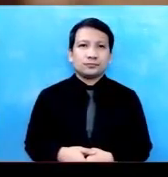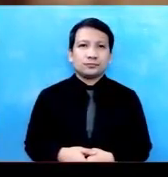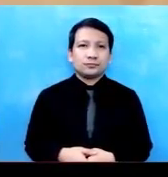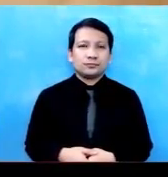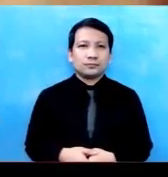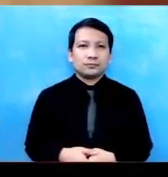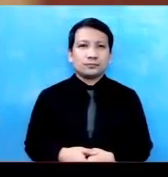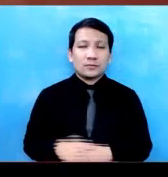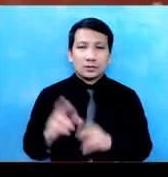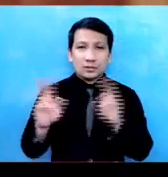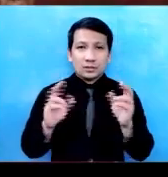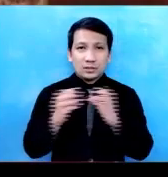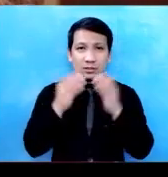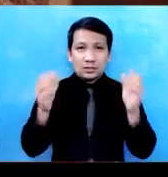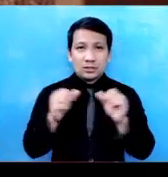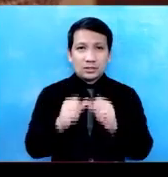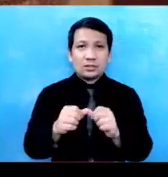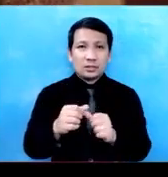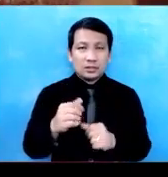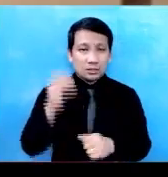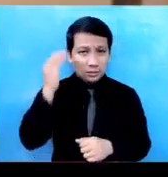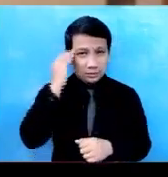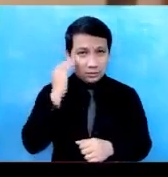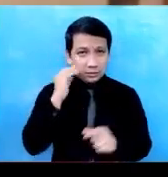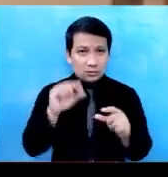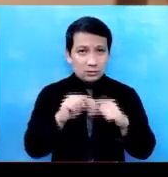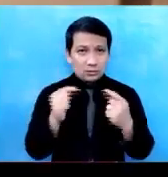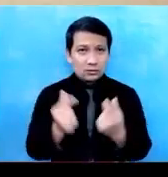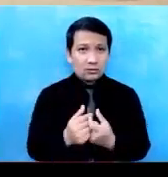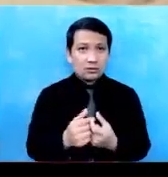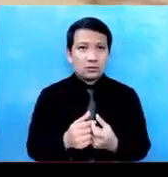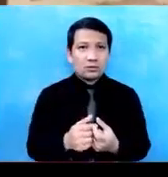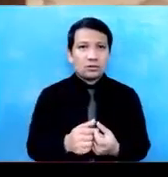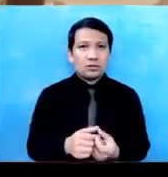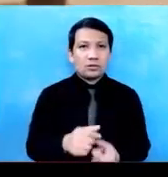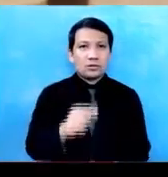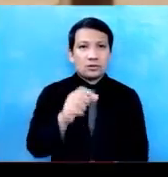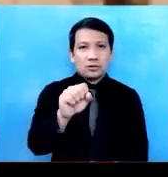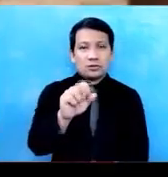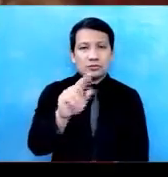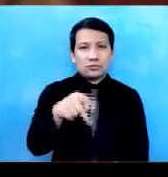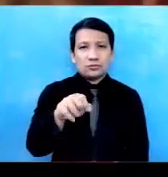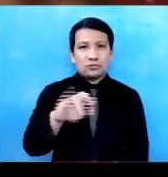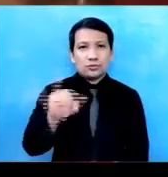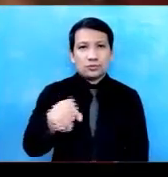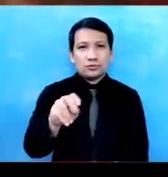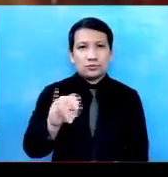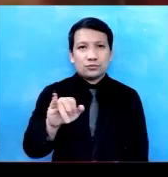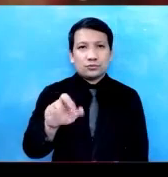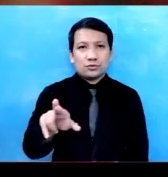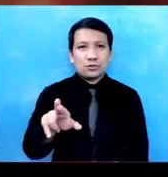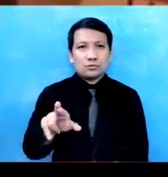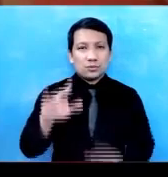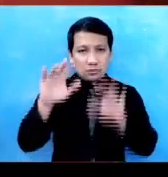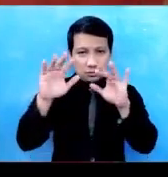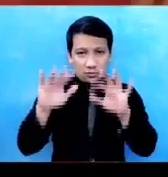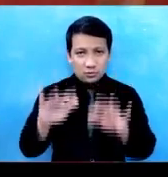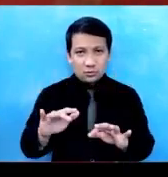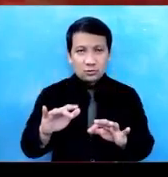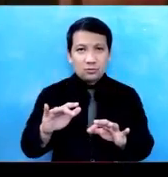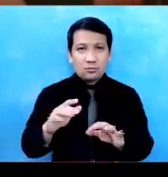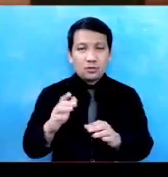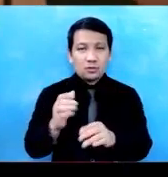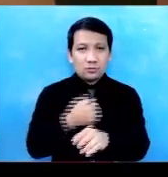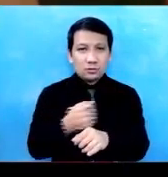Ready to celebrate naman ang K-pop icon na Super Junior. Snowy Christmas ang peg ng bago nilang music